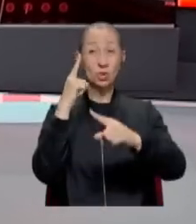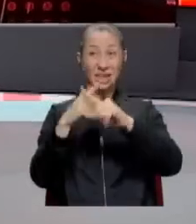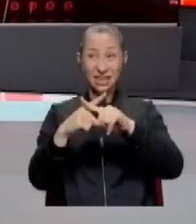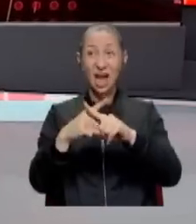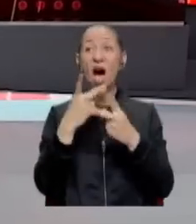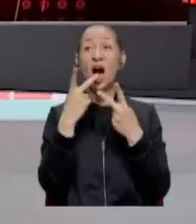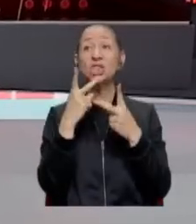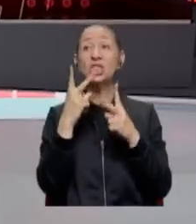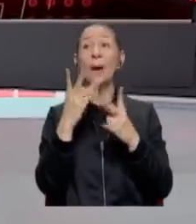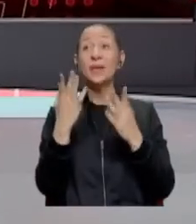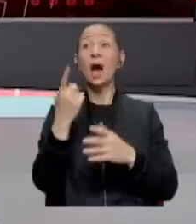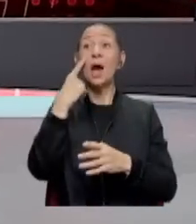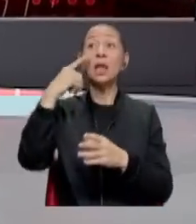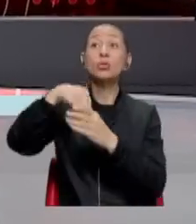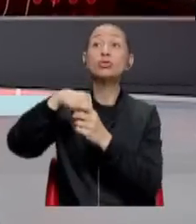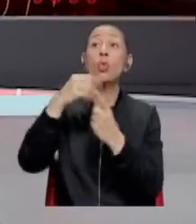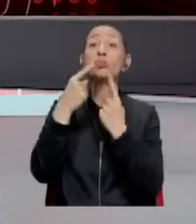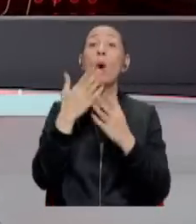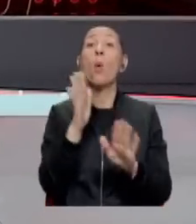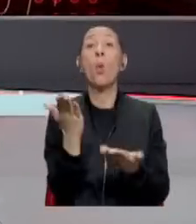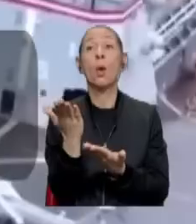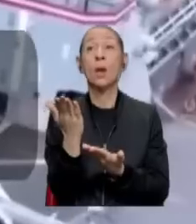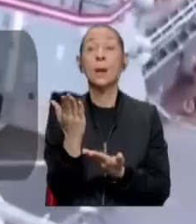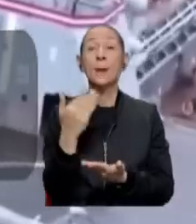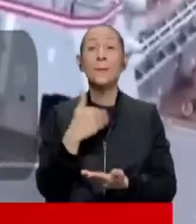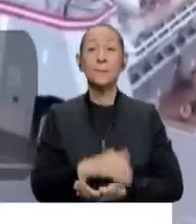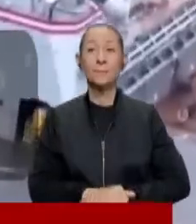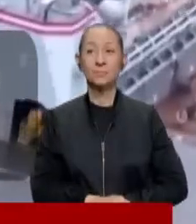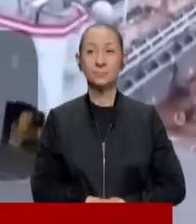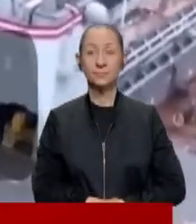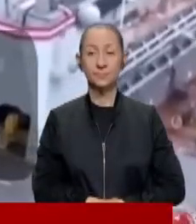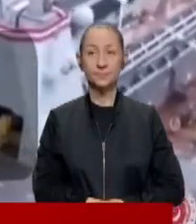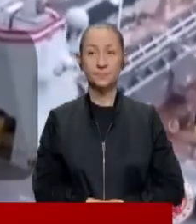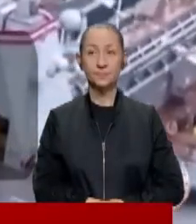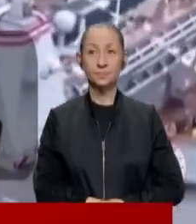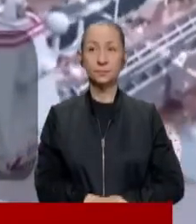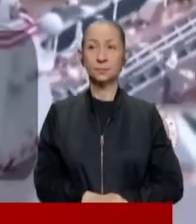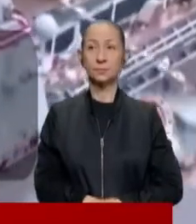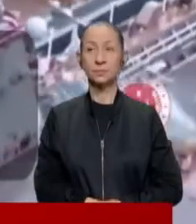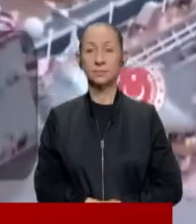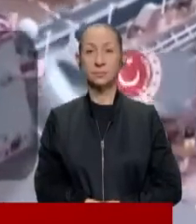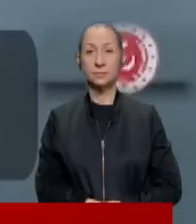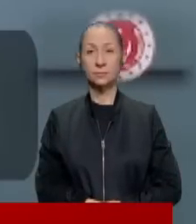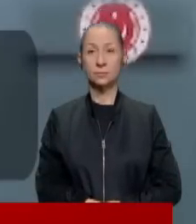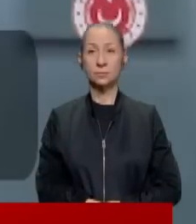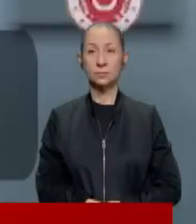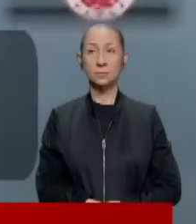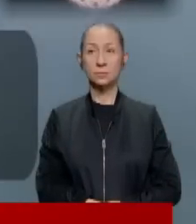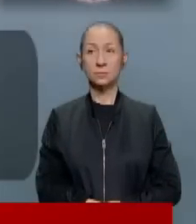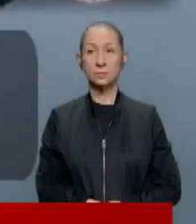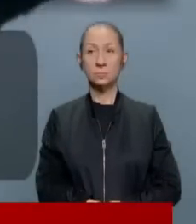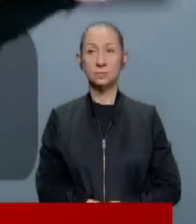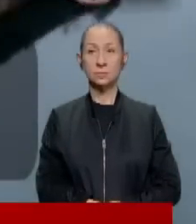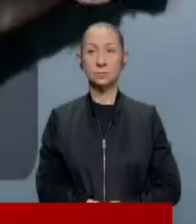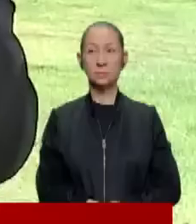sansürüğünü açıklamada da Atatürk yok ama Biz denizci gençleriyiz göğsümüz Şeref dolu